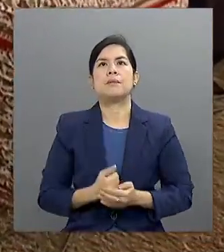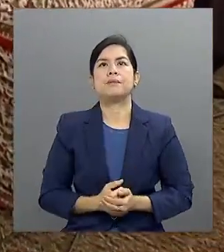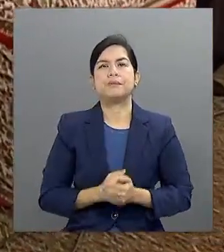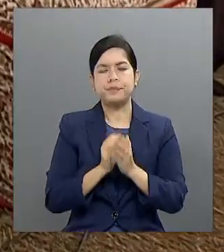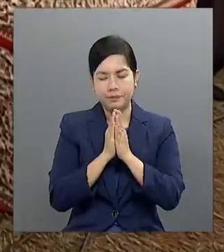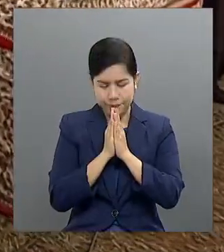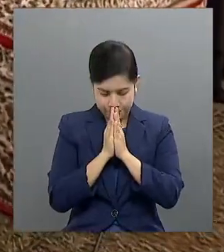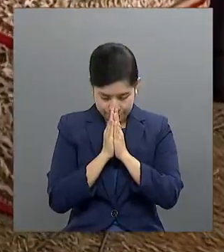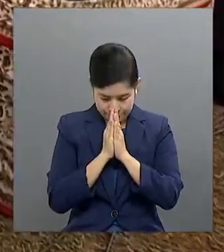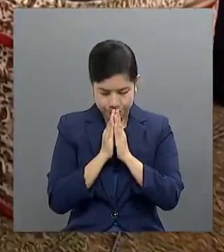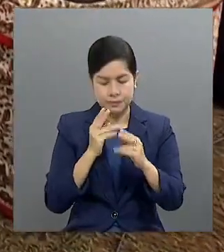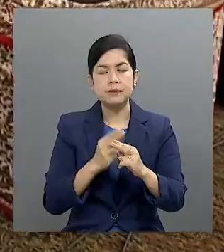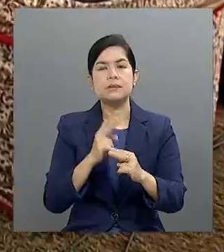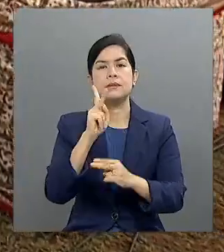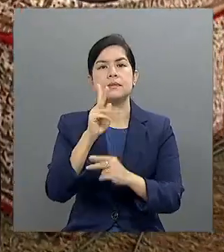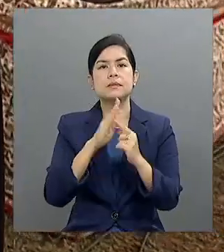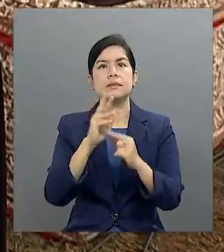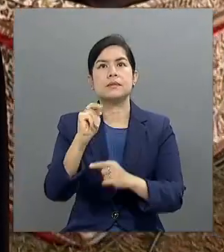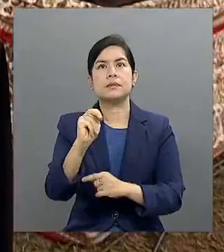พี่การ พี่การถือไมค์เลยค่ะ